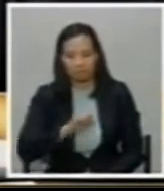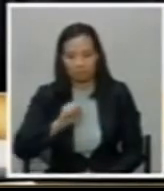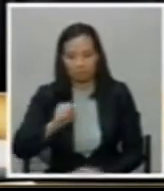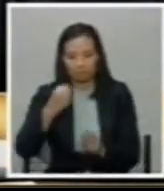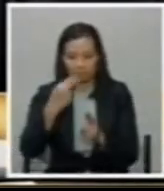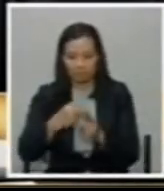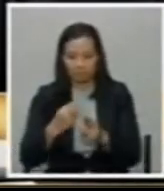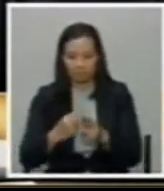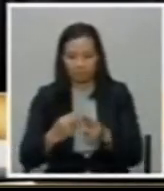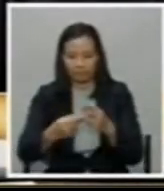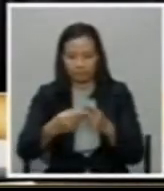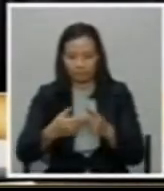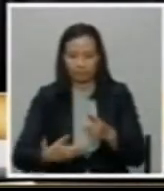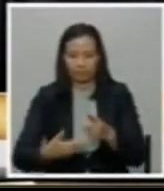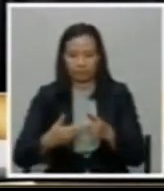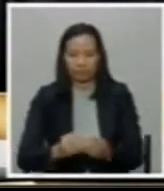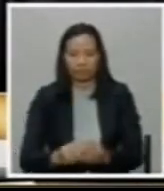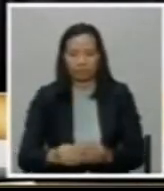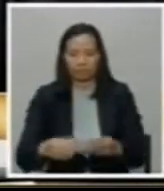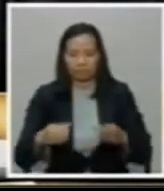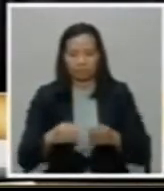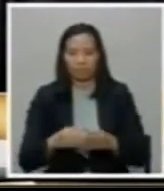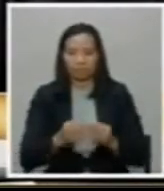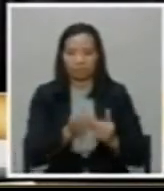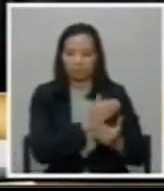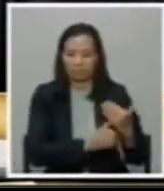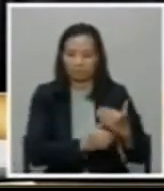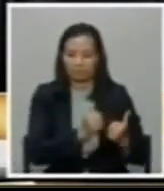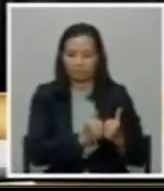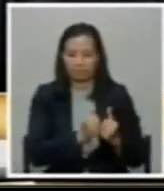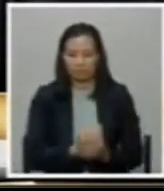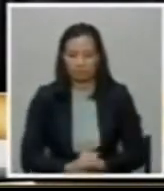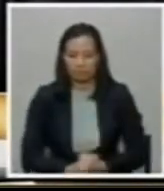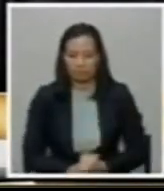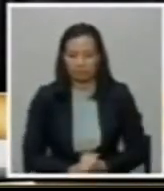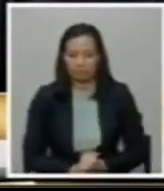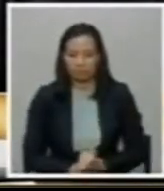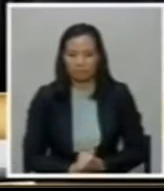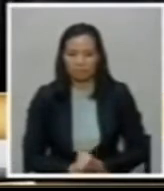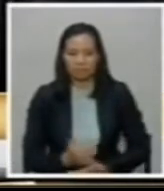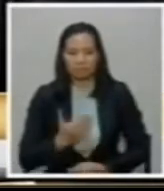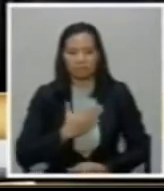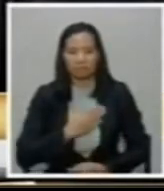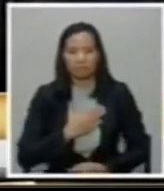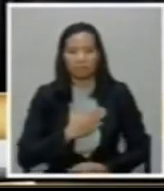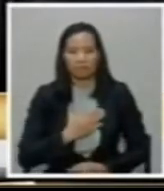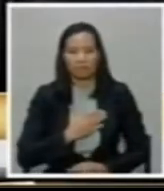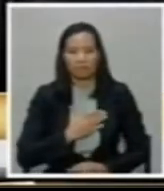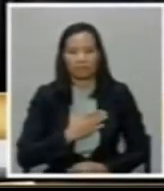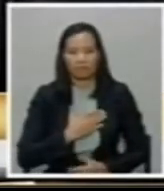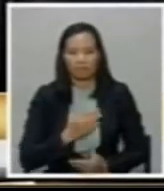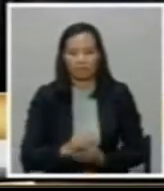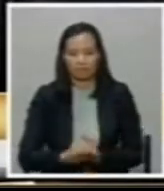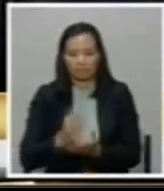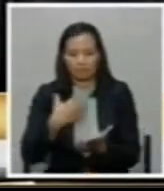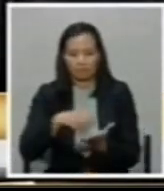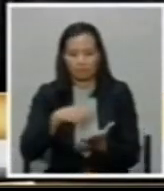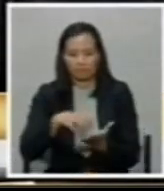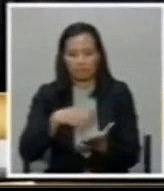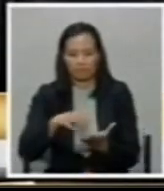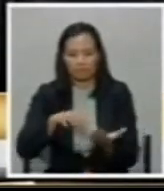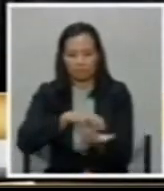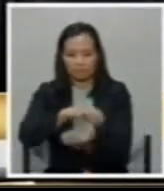ายชื่อสังกัดพรรคประชาธิปัตย์กระผมไม่อยากจะกล่าวซ้ำซ้อน